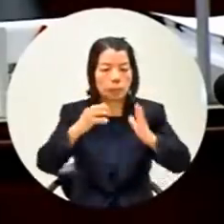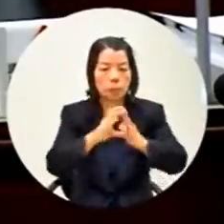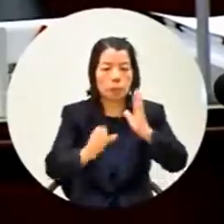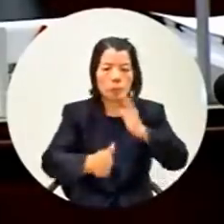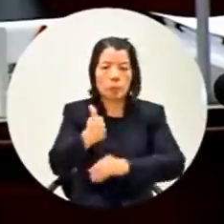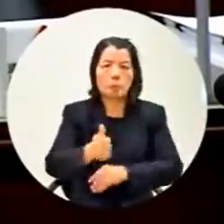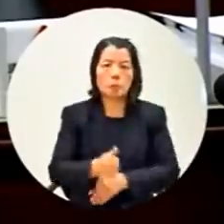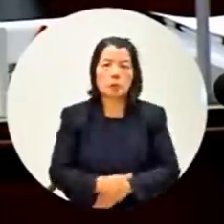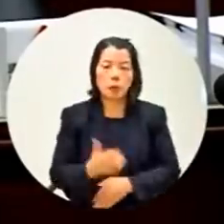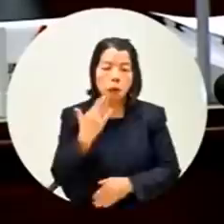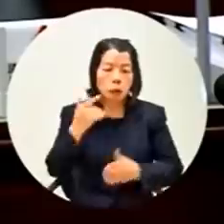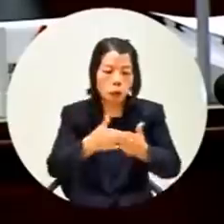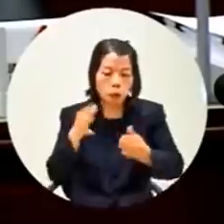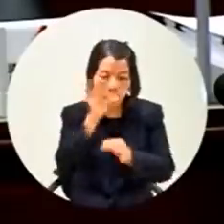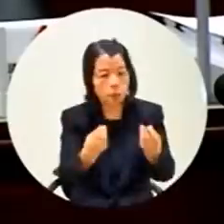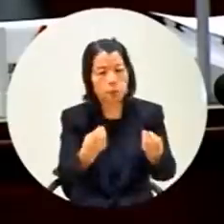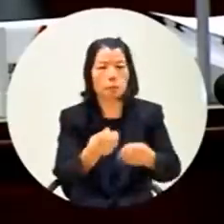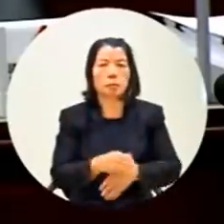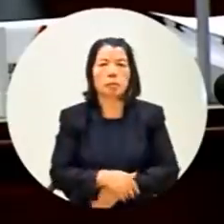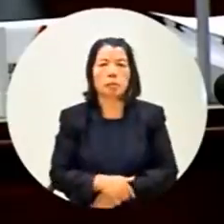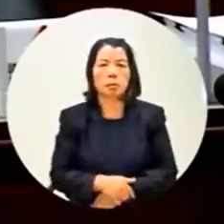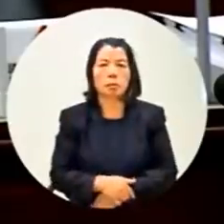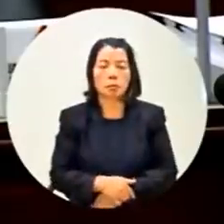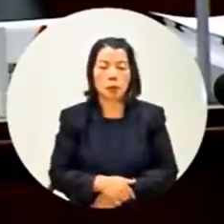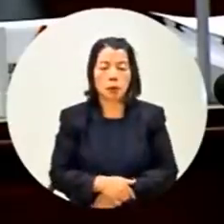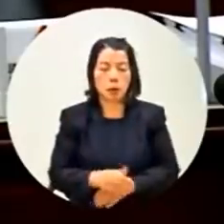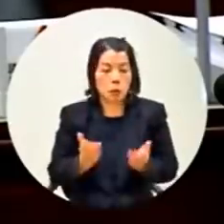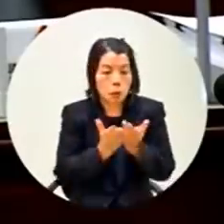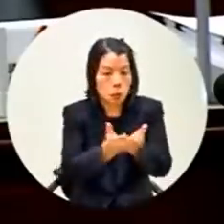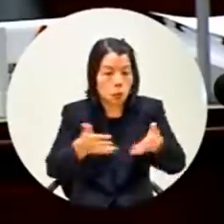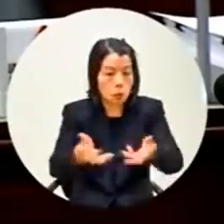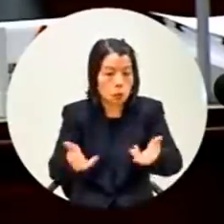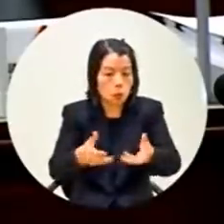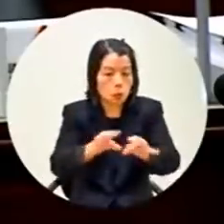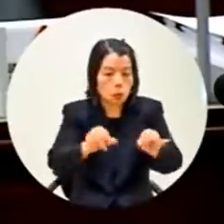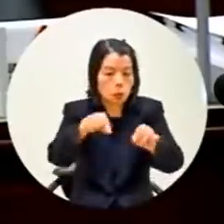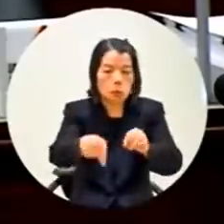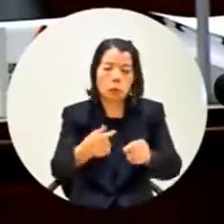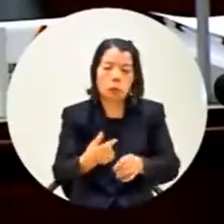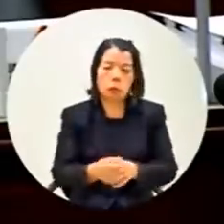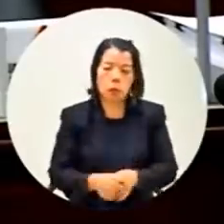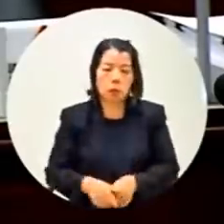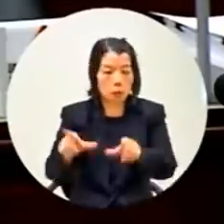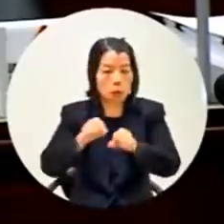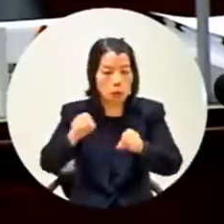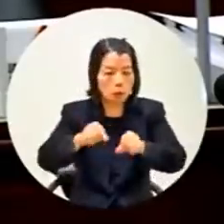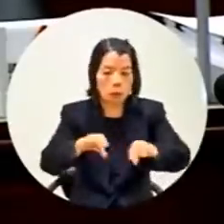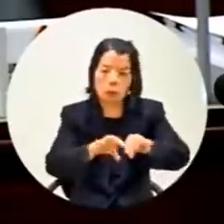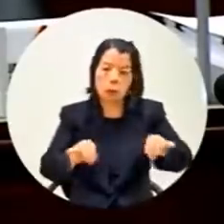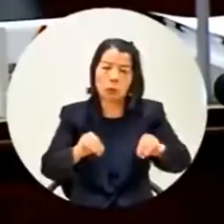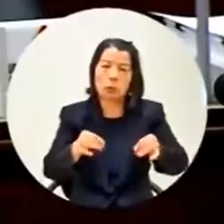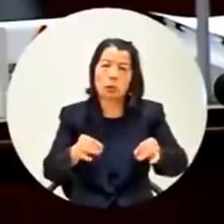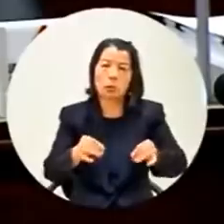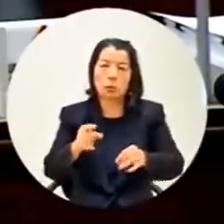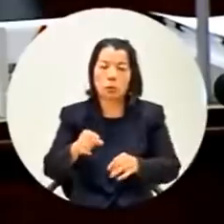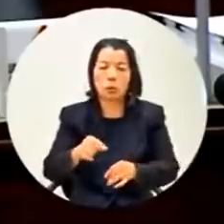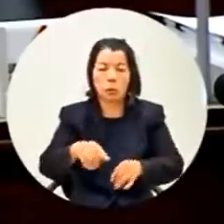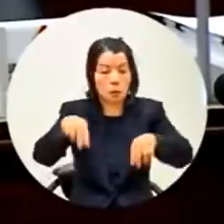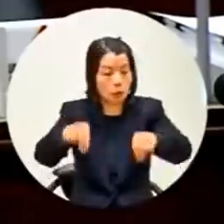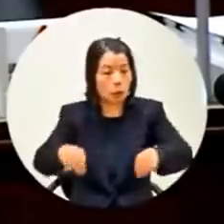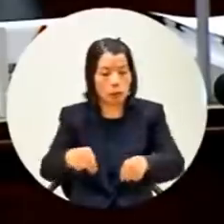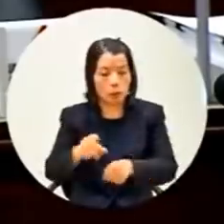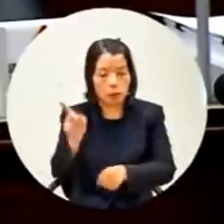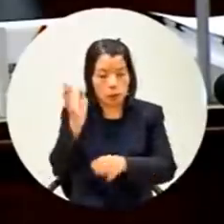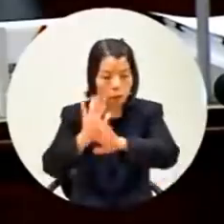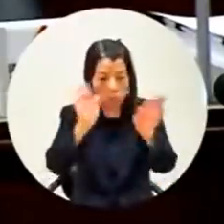了，如果他没有找这个土地，造船土地的话，根据合约会怎么样？局长，你刚才有注意我讲的吗？你回答一下